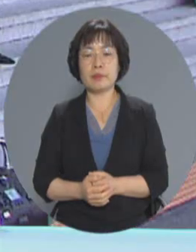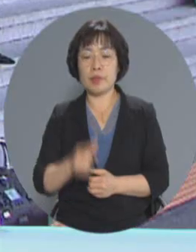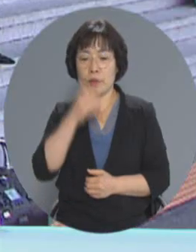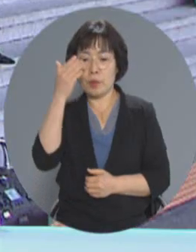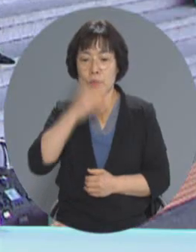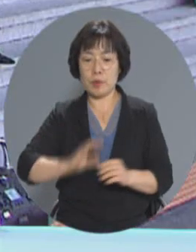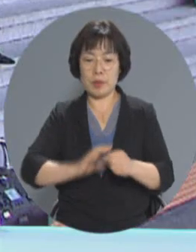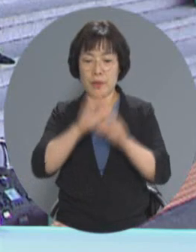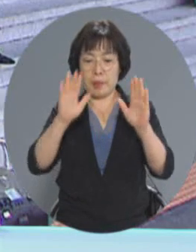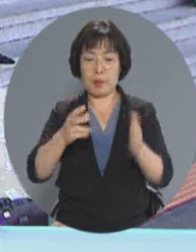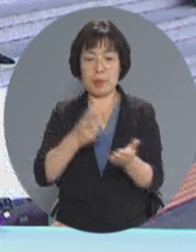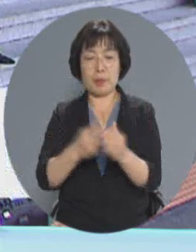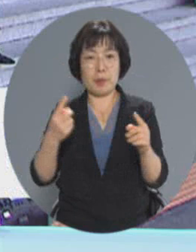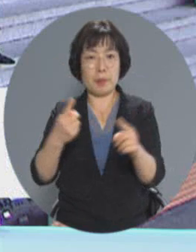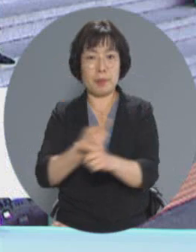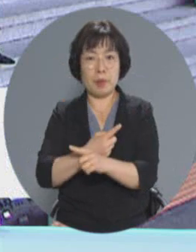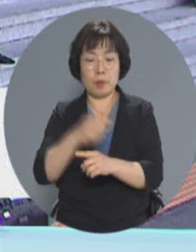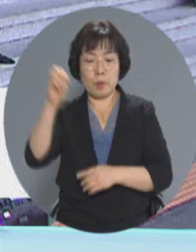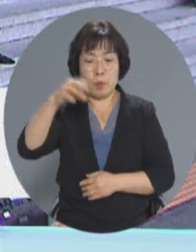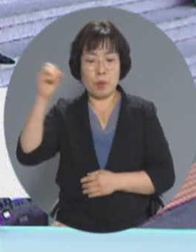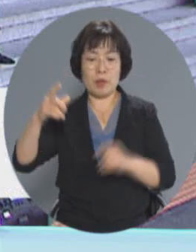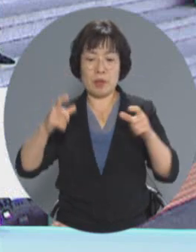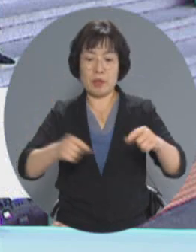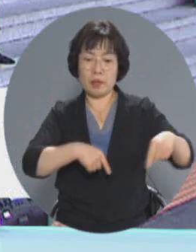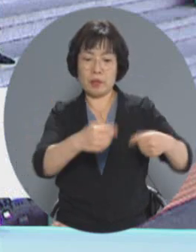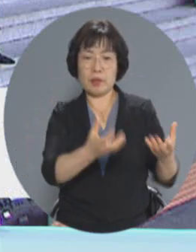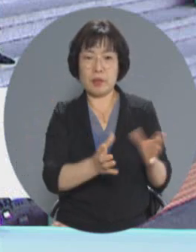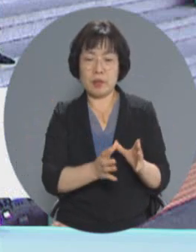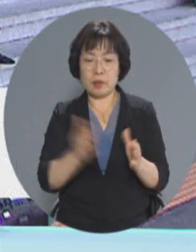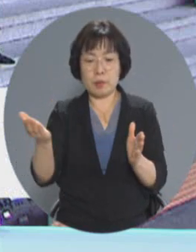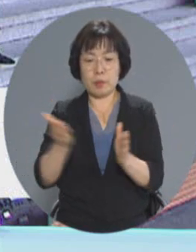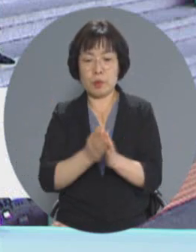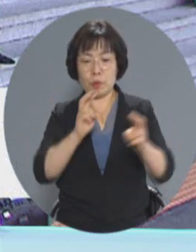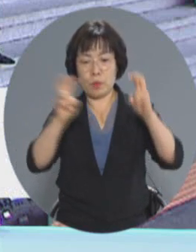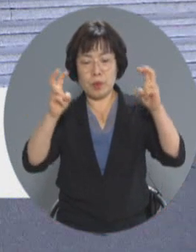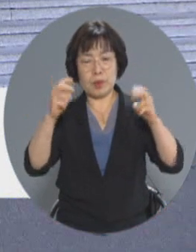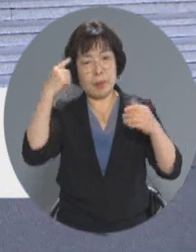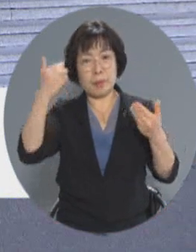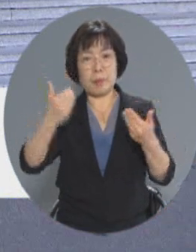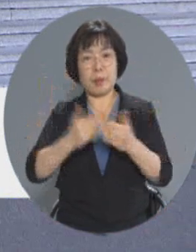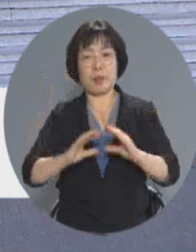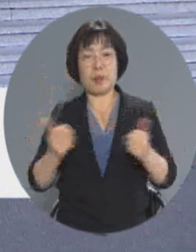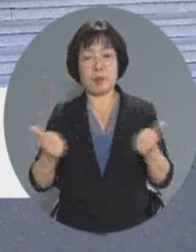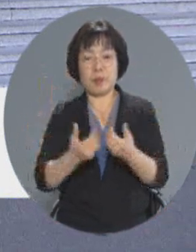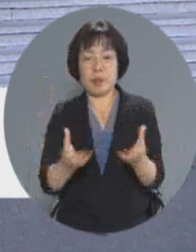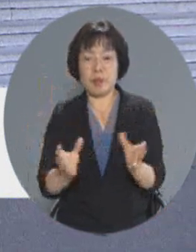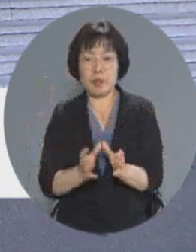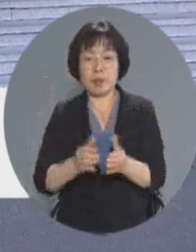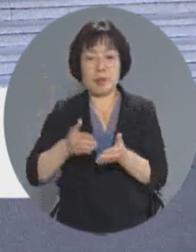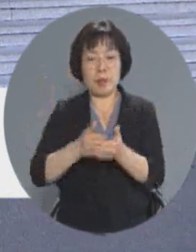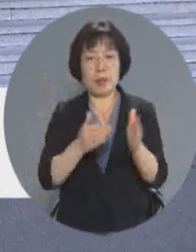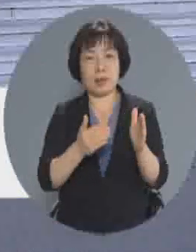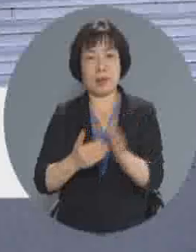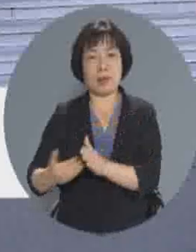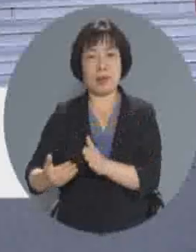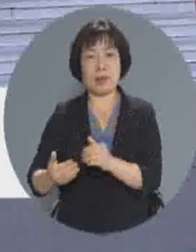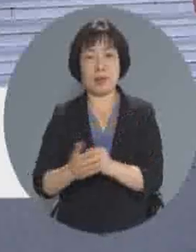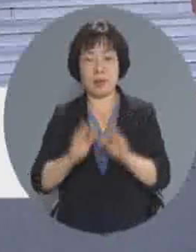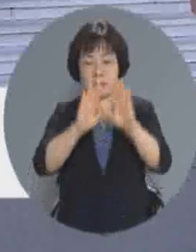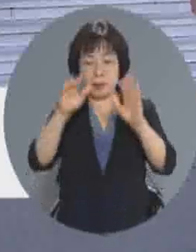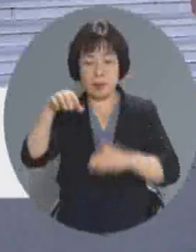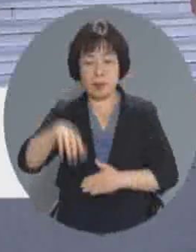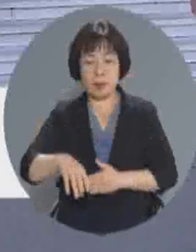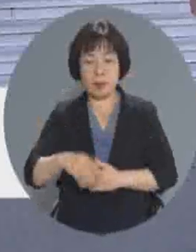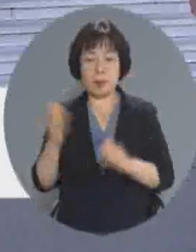여수 세계박람회법 개정안이 광양지역 정치권과 항만공사의 반대로 국회 법사위 상정에 실패하면서